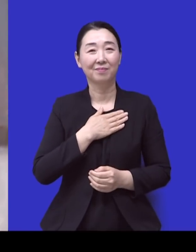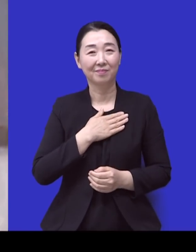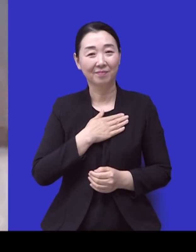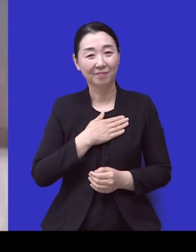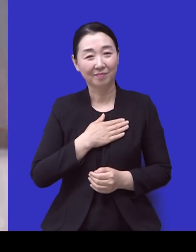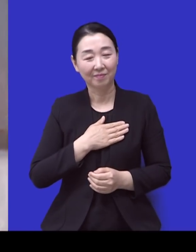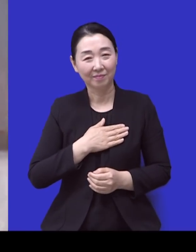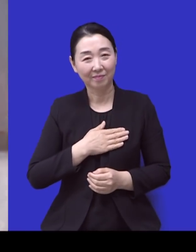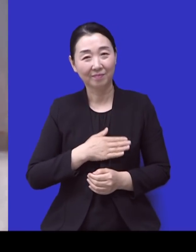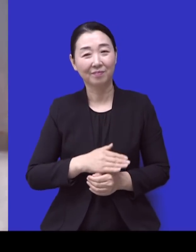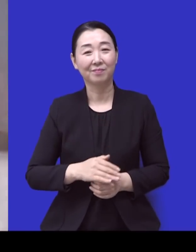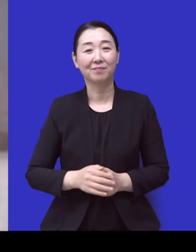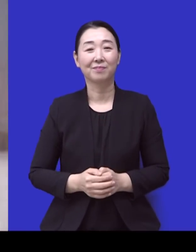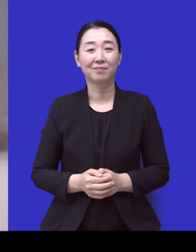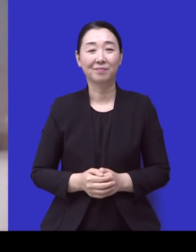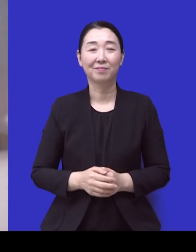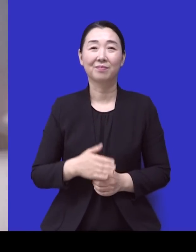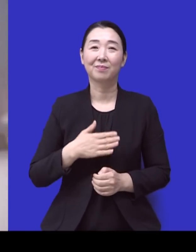하시나니